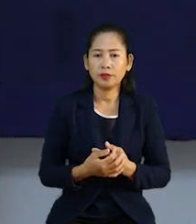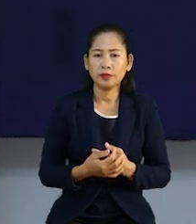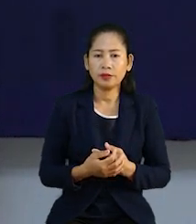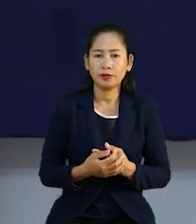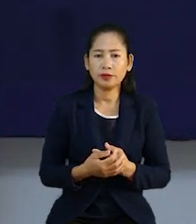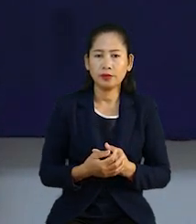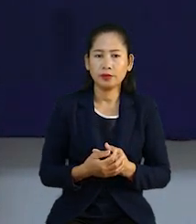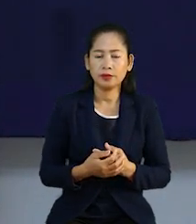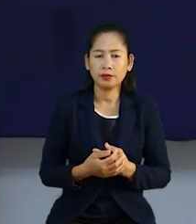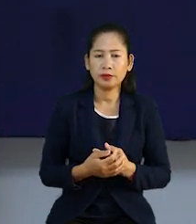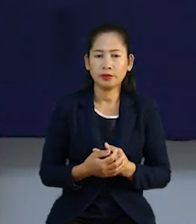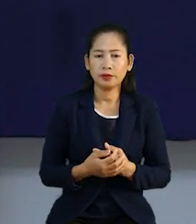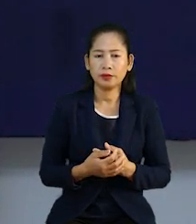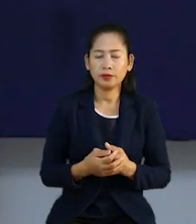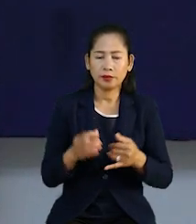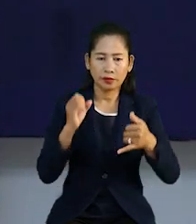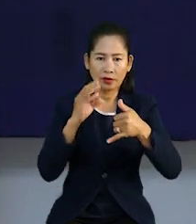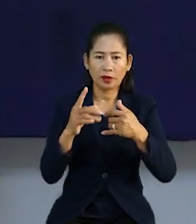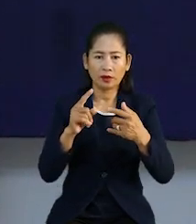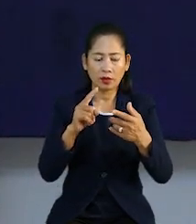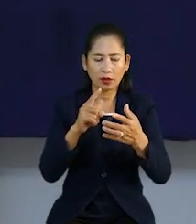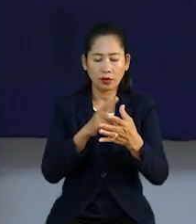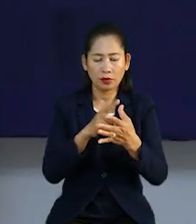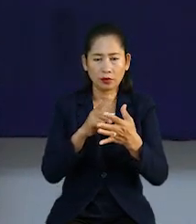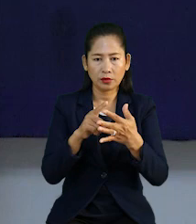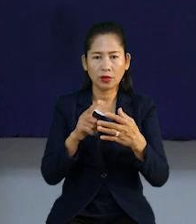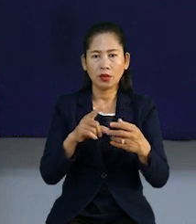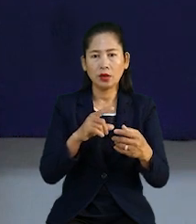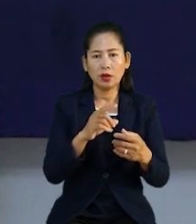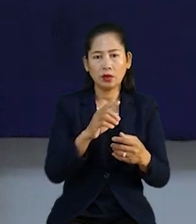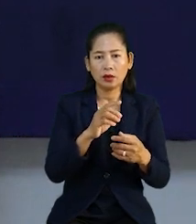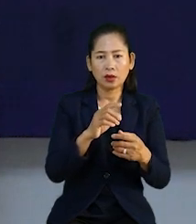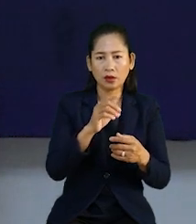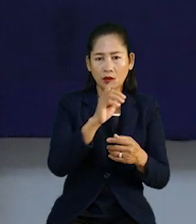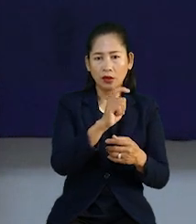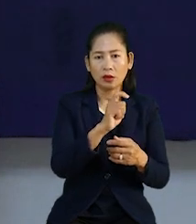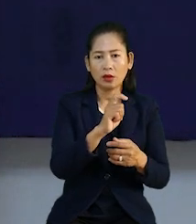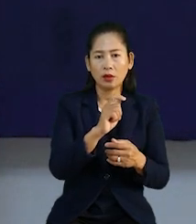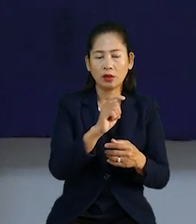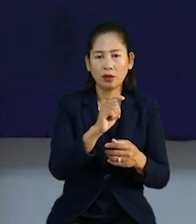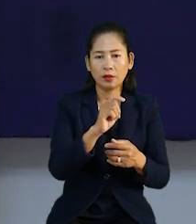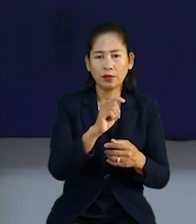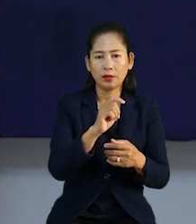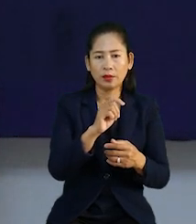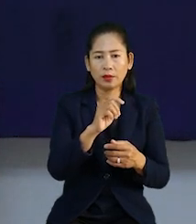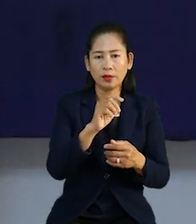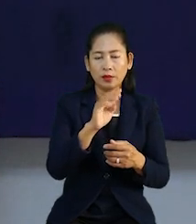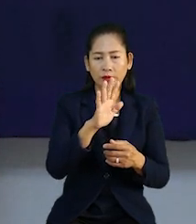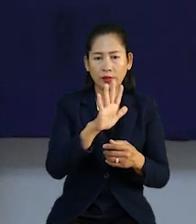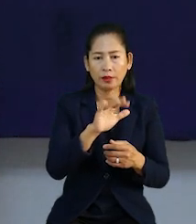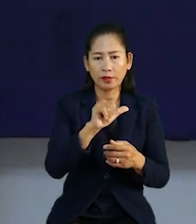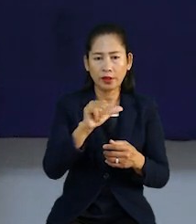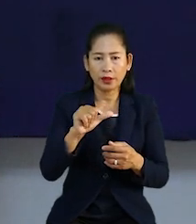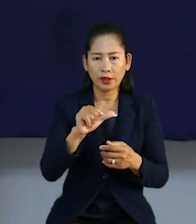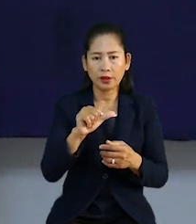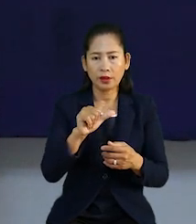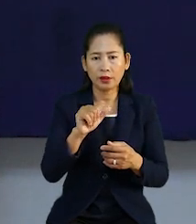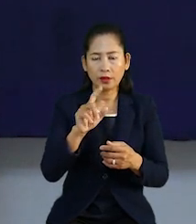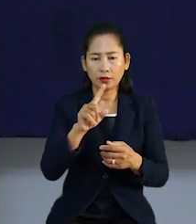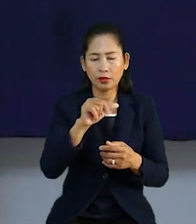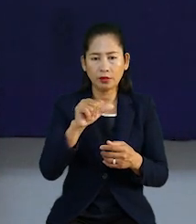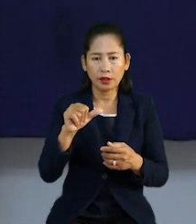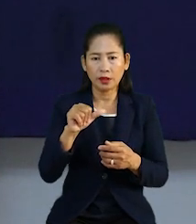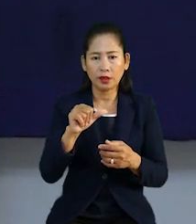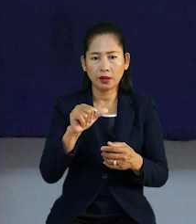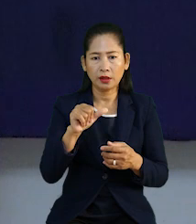Chà. Tỏ chơi ghi chập đầm bốt. Khó miên cổ đá prạ pram pram mơn riêng. Mùi